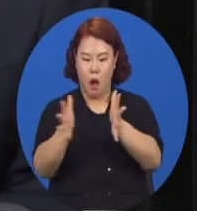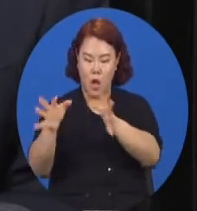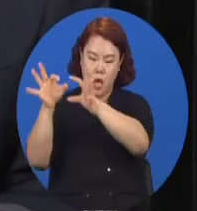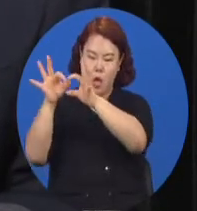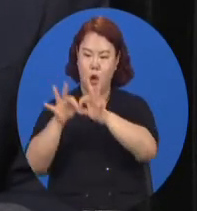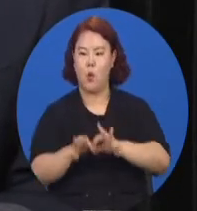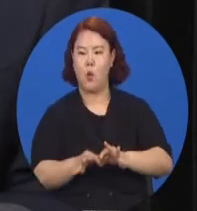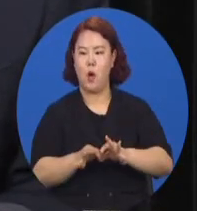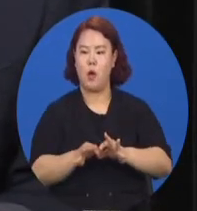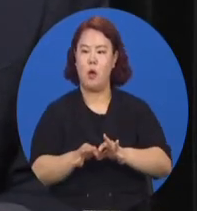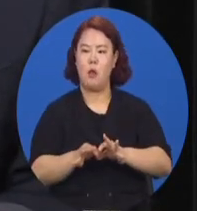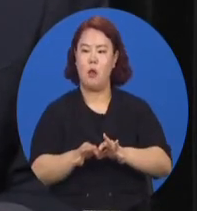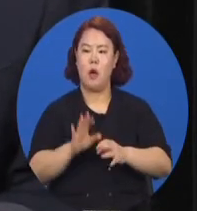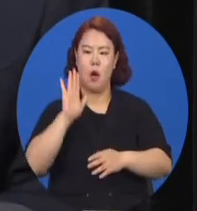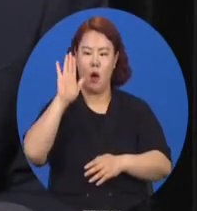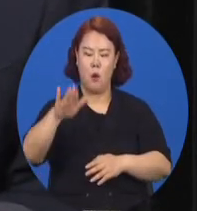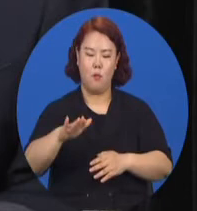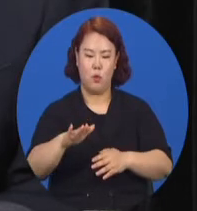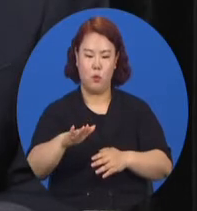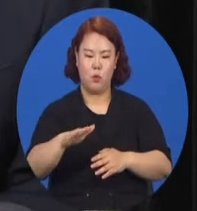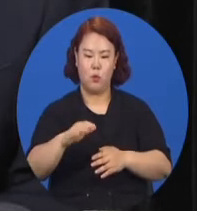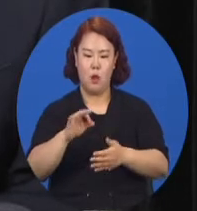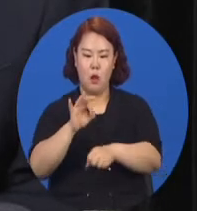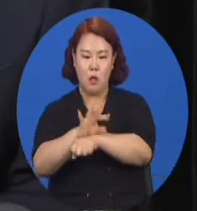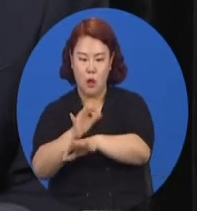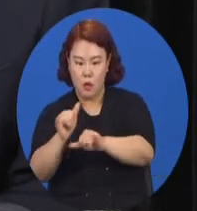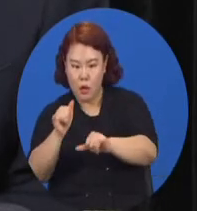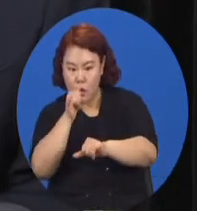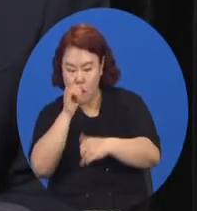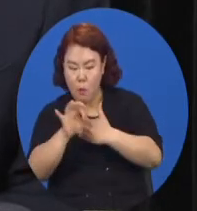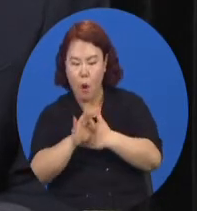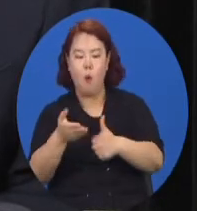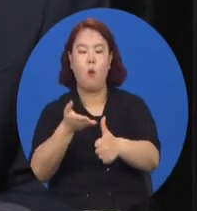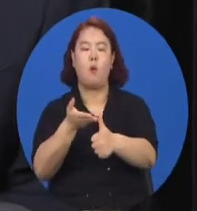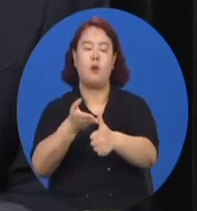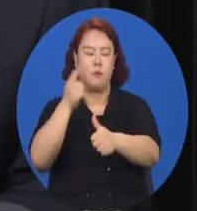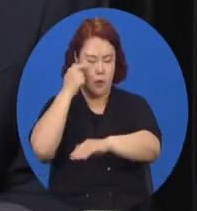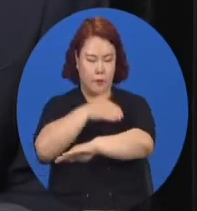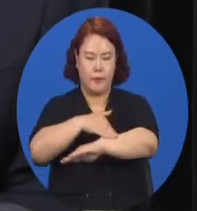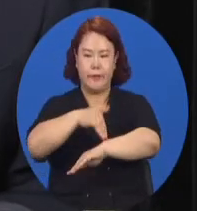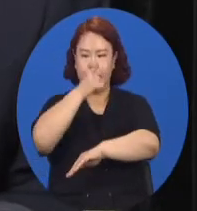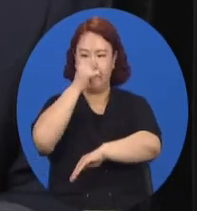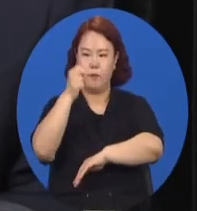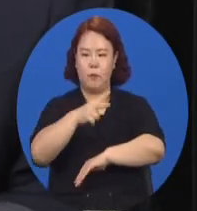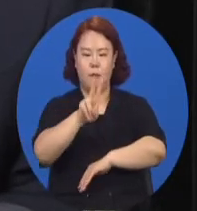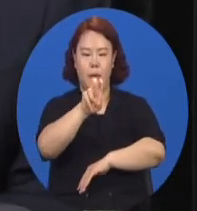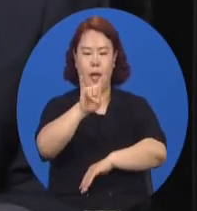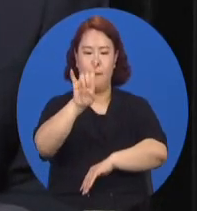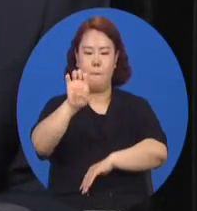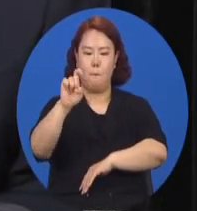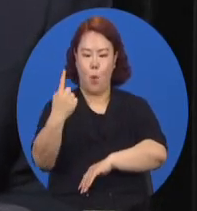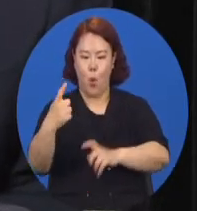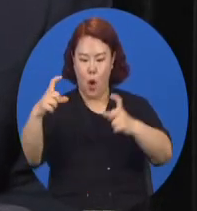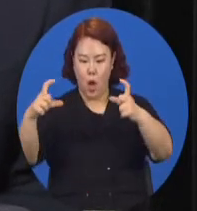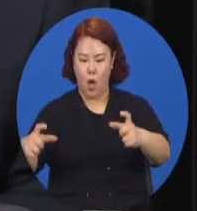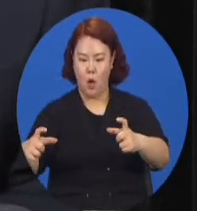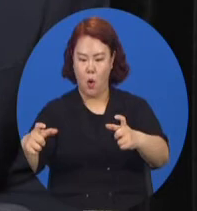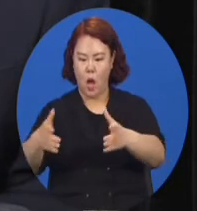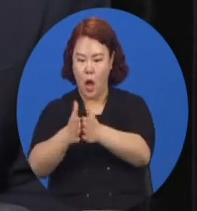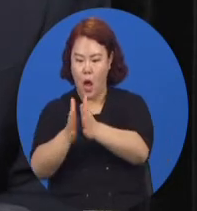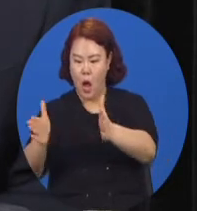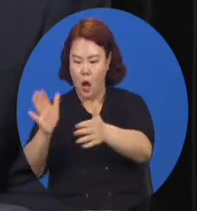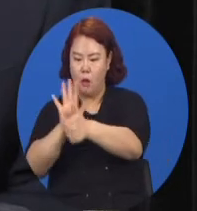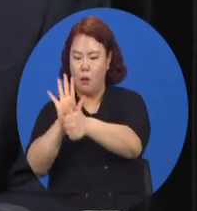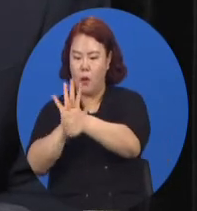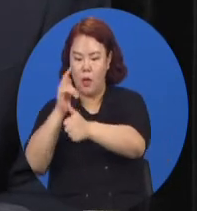계속해서 앞으로 그 수요가 발생하는 한 공급을 해나갈 계획이고 또 메포 권역에도 또 이런 아파트를 지원을